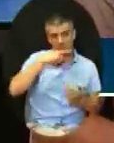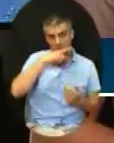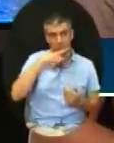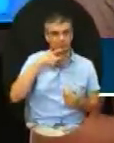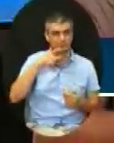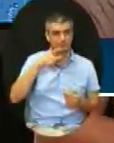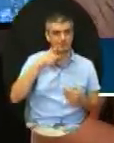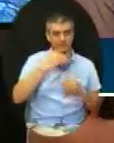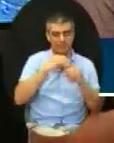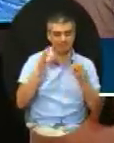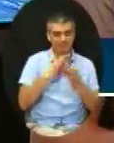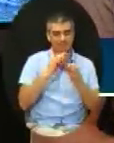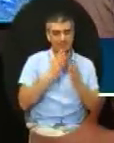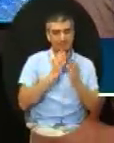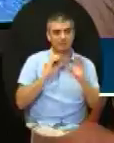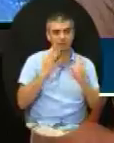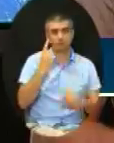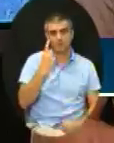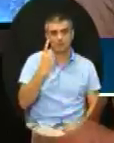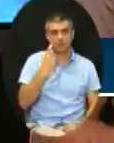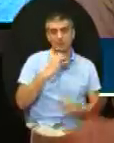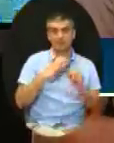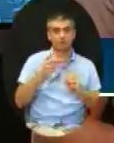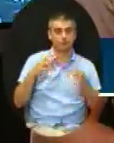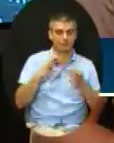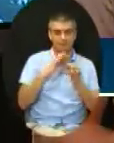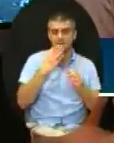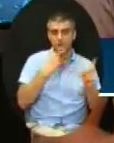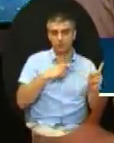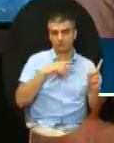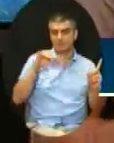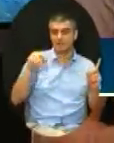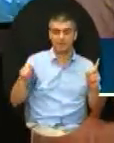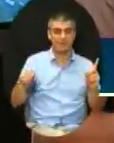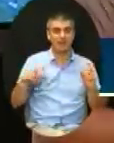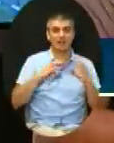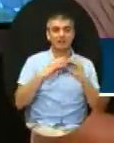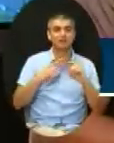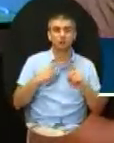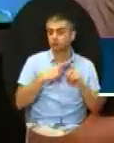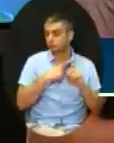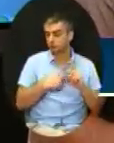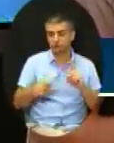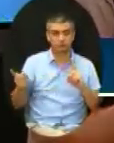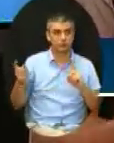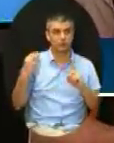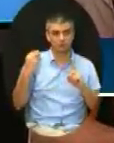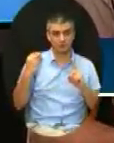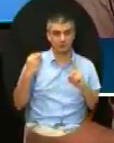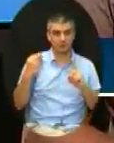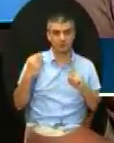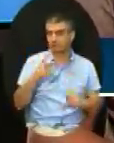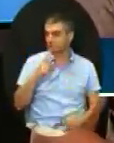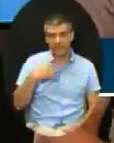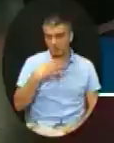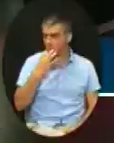זה הקו תפר שנקרא כביש מספר אחת, הכביש הכי ראשי בארץ, שמחבר בין ירושלים לים המלח, כביש שלאורך כל הדעות... לא זאת הדעות, השאלה.